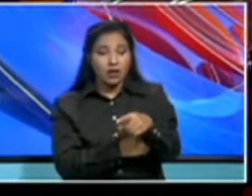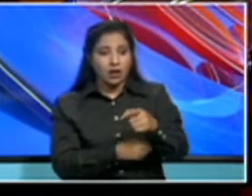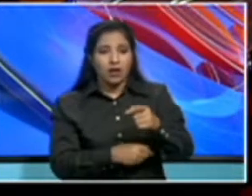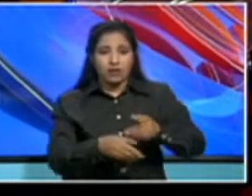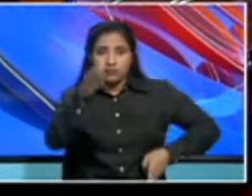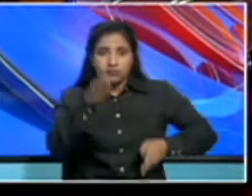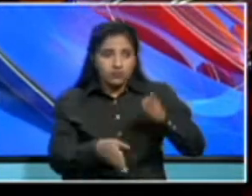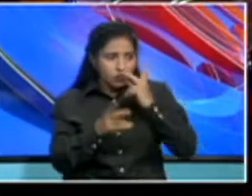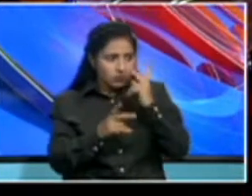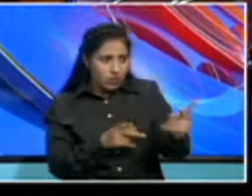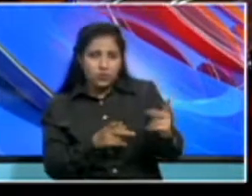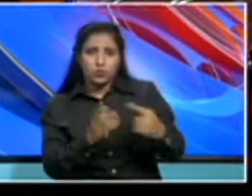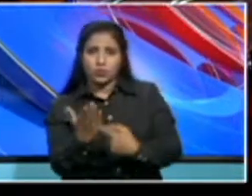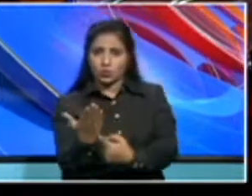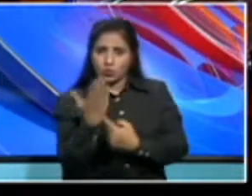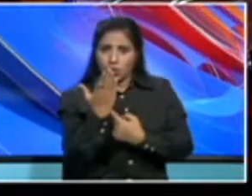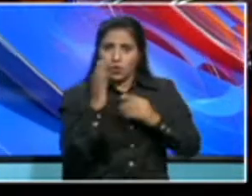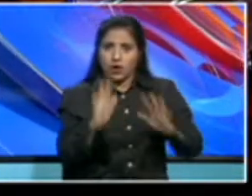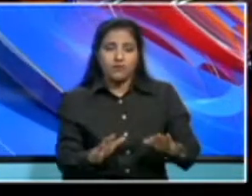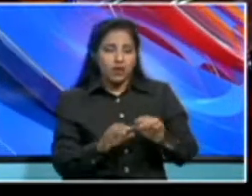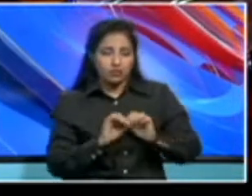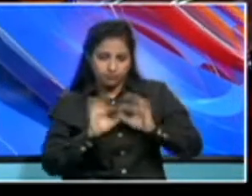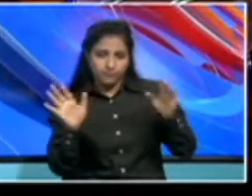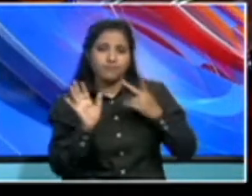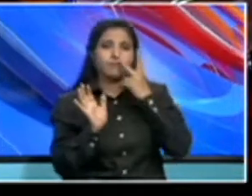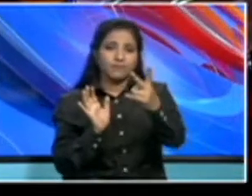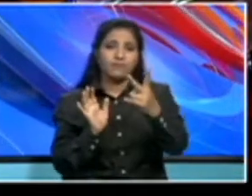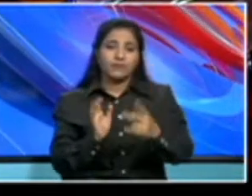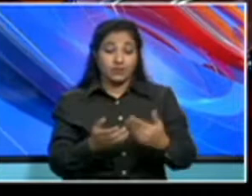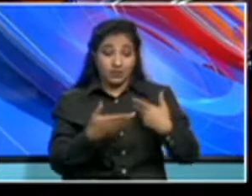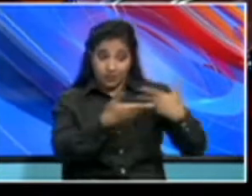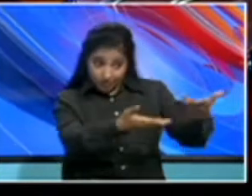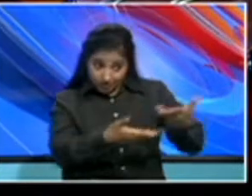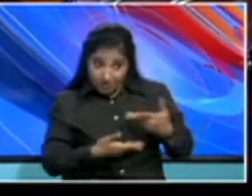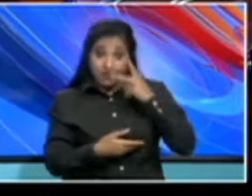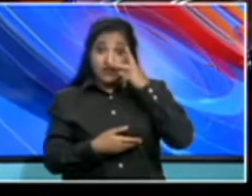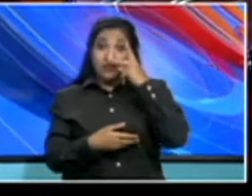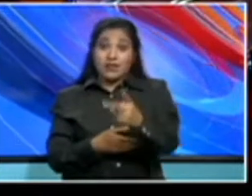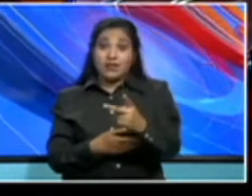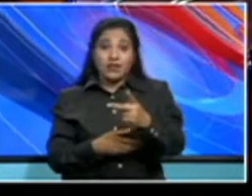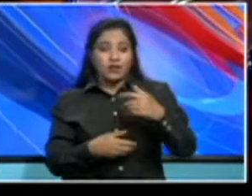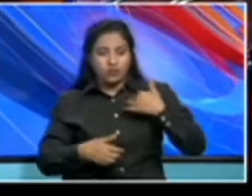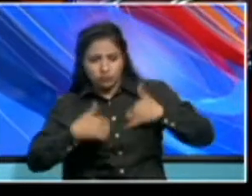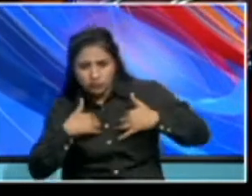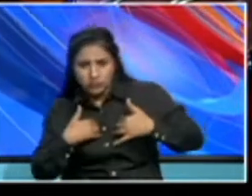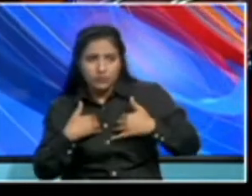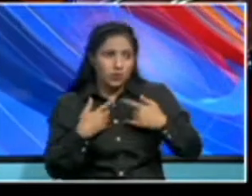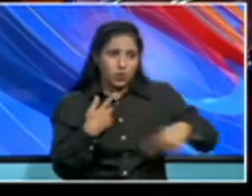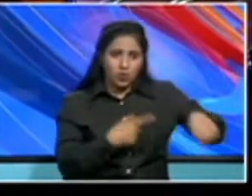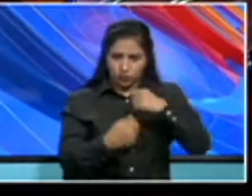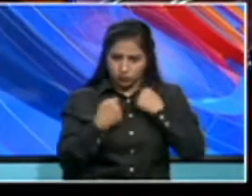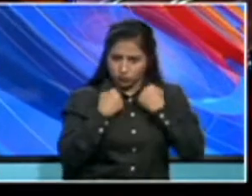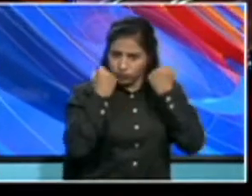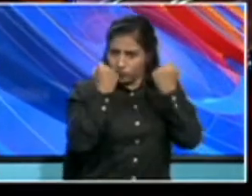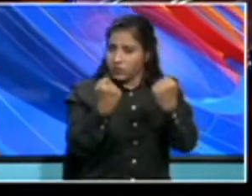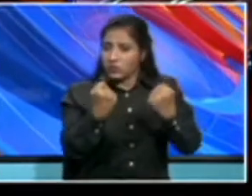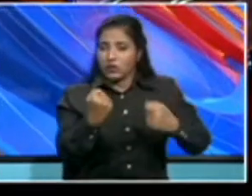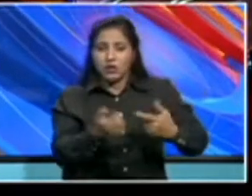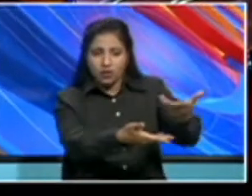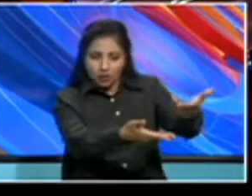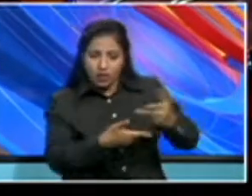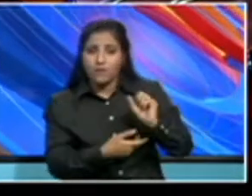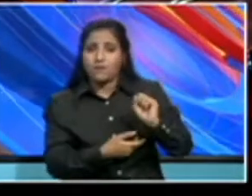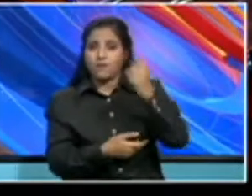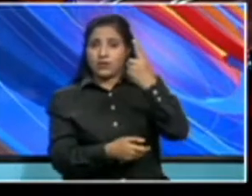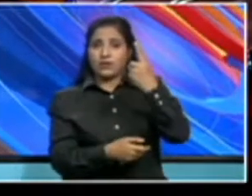माध्यम से हमारे सामने उजागर करेंगे। तो आइए जोश के साथ आमंत्रित करते हैं